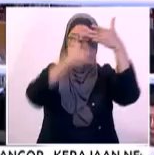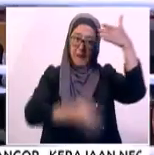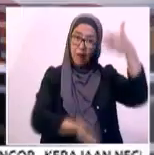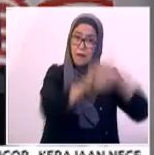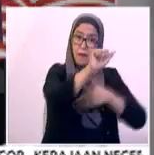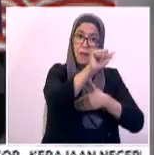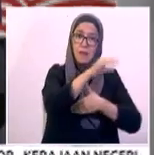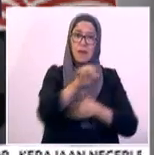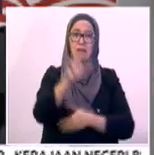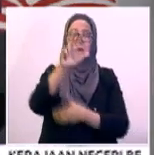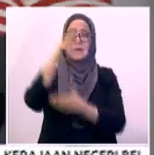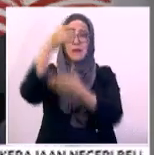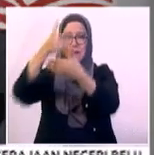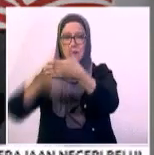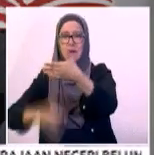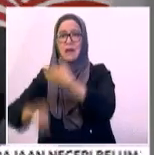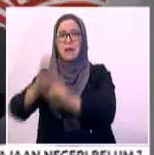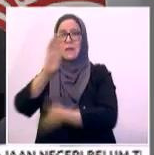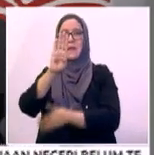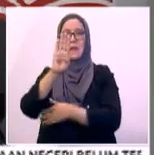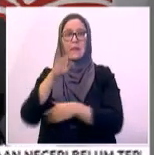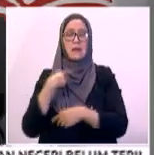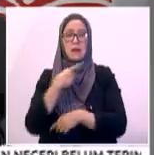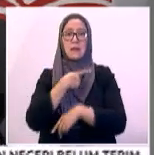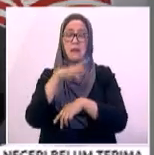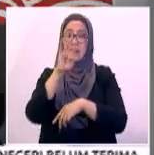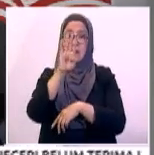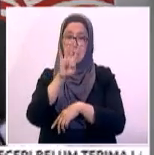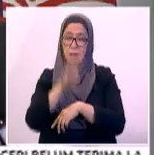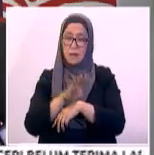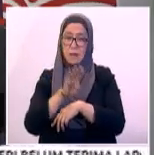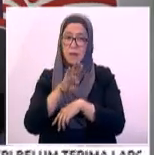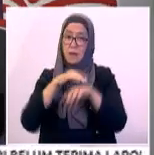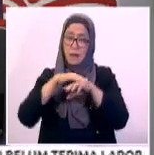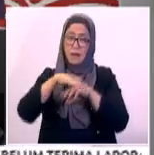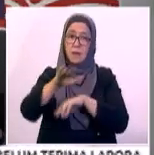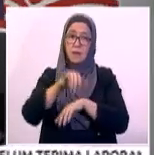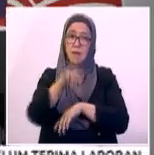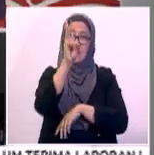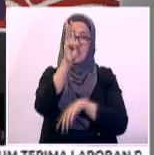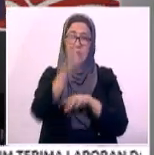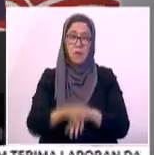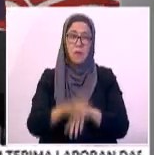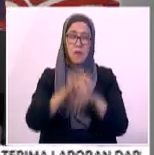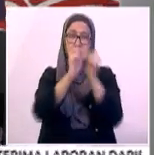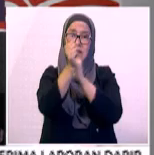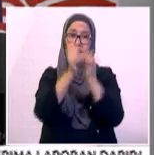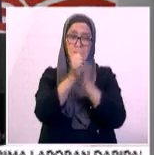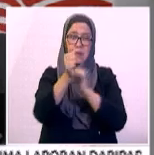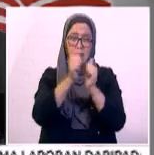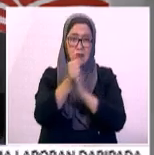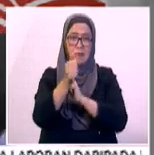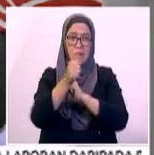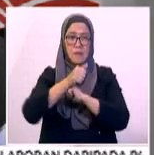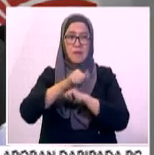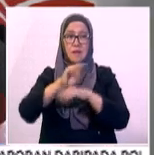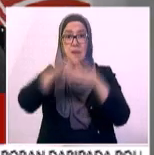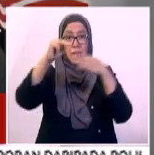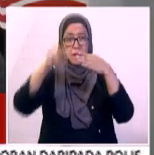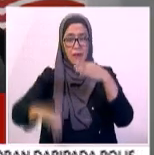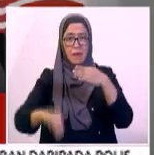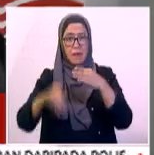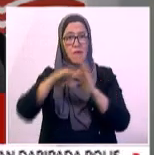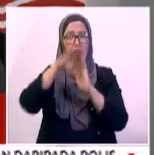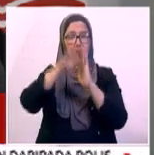kategori B. Jadi kita akan hantar 6 atlet ke Sukan Manila dan kita mengharapkan sekurang-kurangnya daripada 6 kita boleh bawa balik